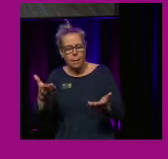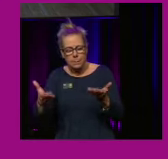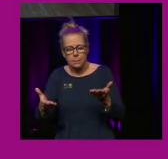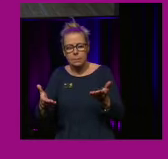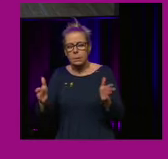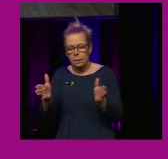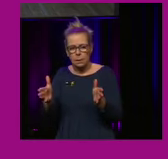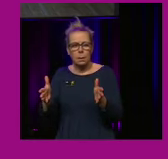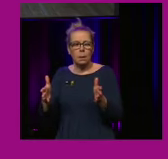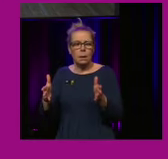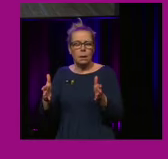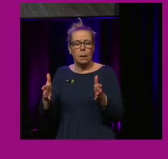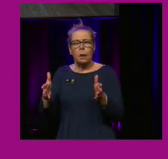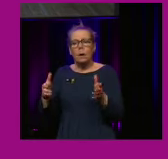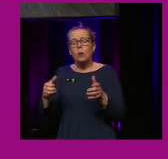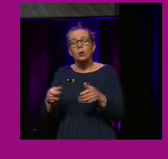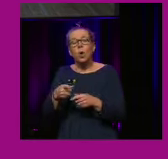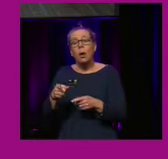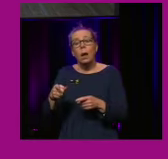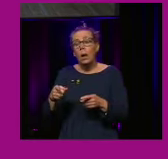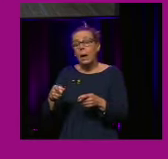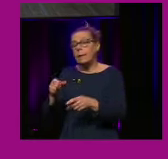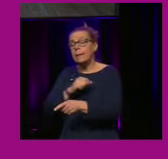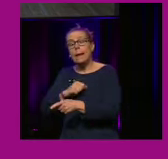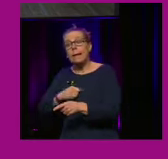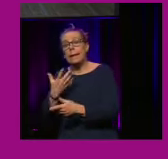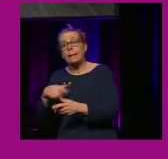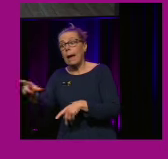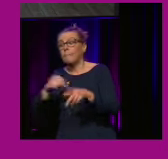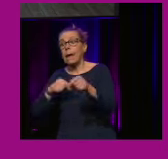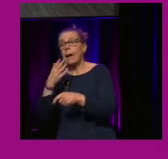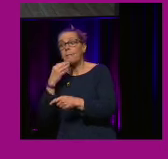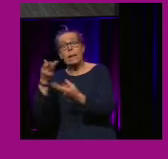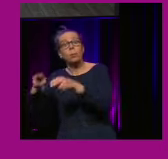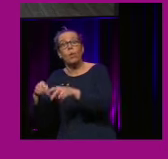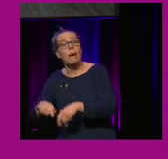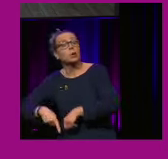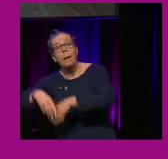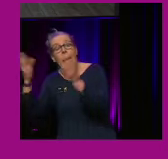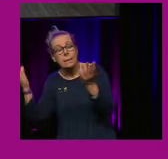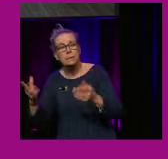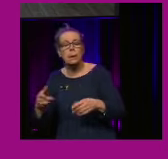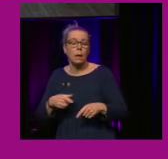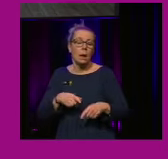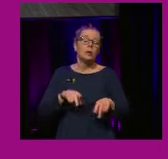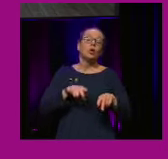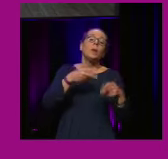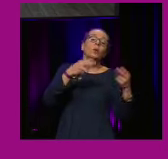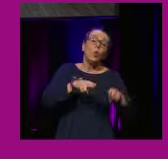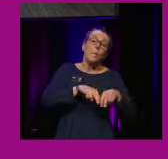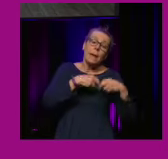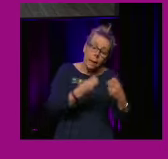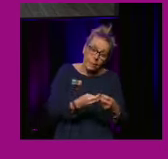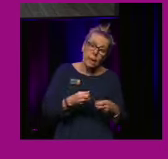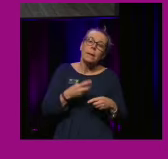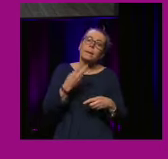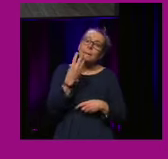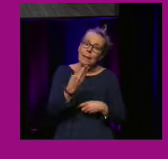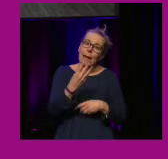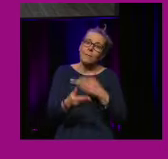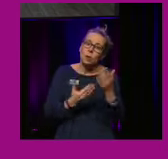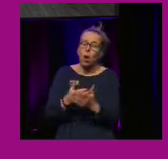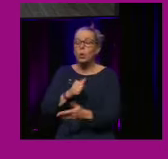domregeringen inte kan välja vilken domare som helst, utan det är domarnämnden som lägger 3 förslag och regeringen kan bara välja